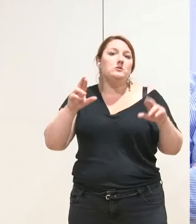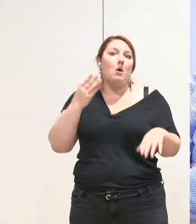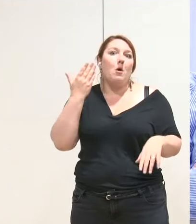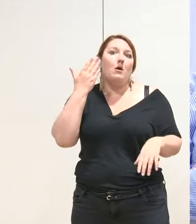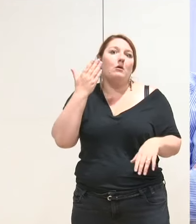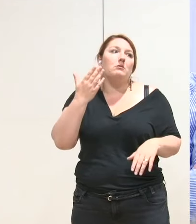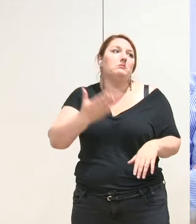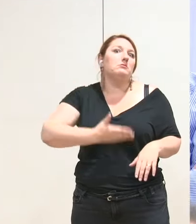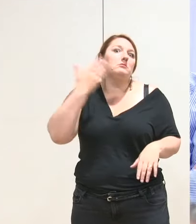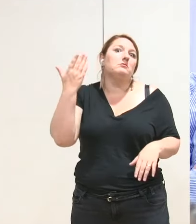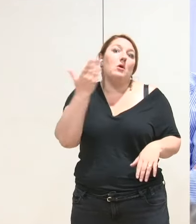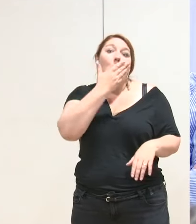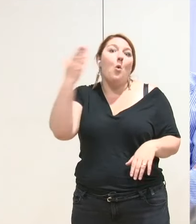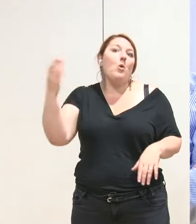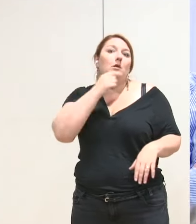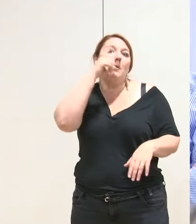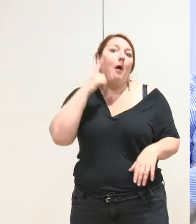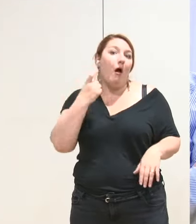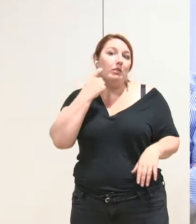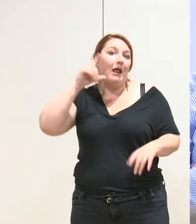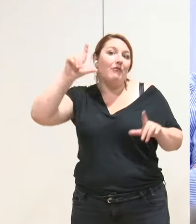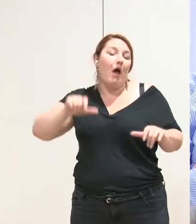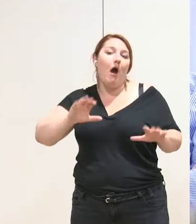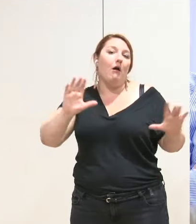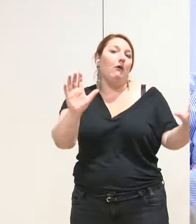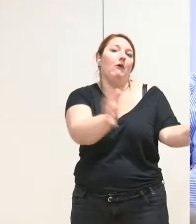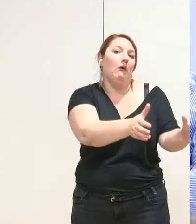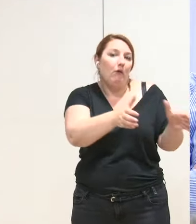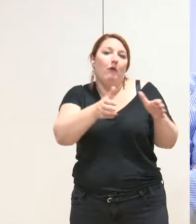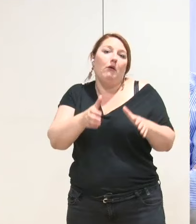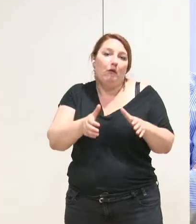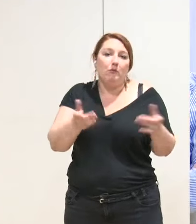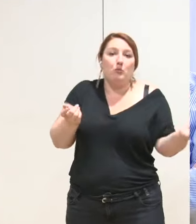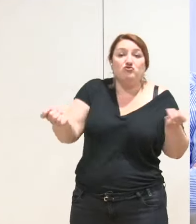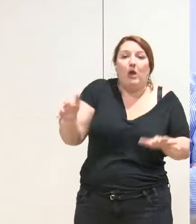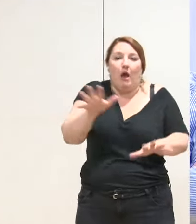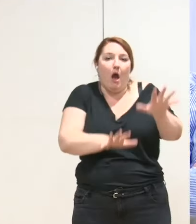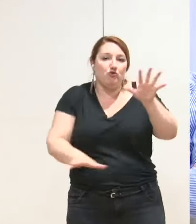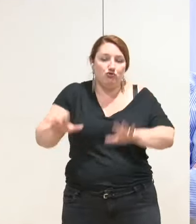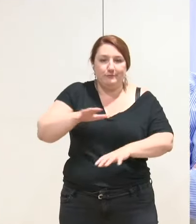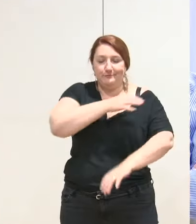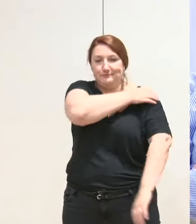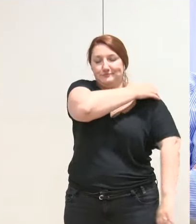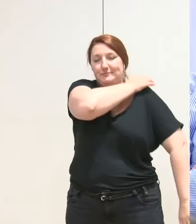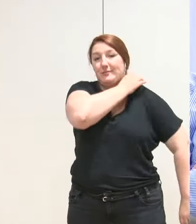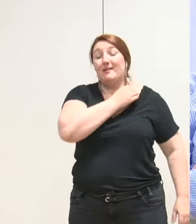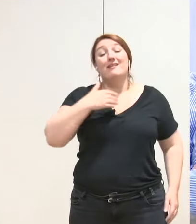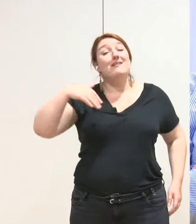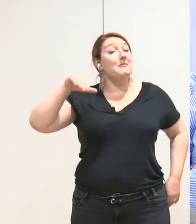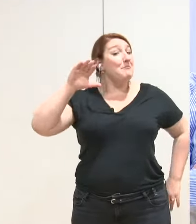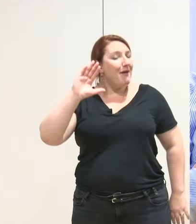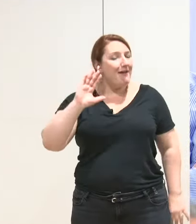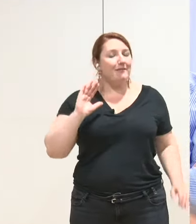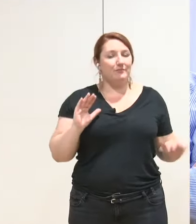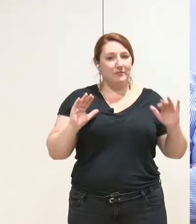d'élèves qui sont qui étaient là et tout ça a été géré comme c comme ça mais il n'en demeure pas